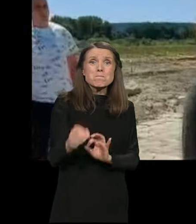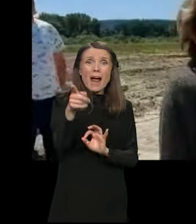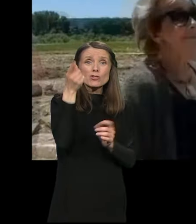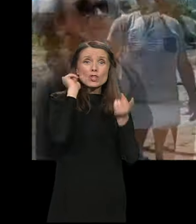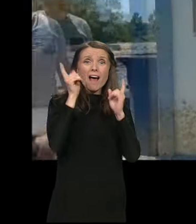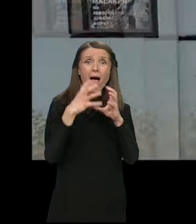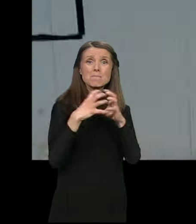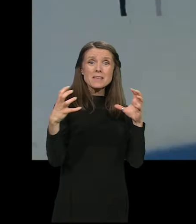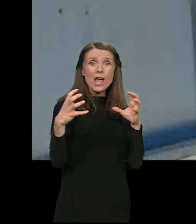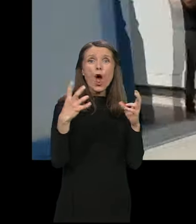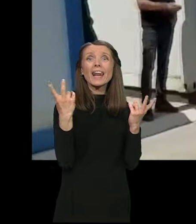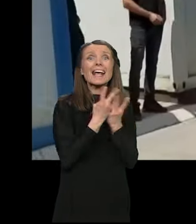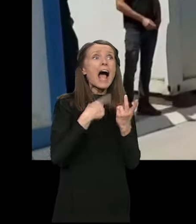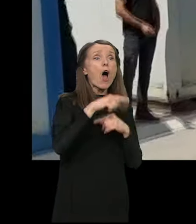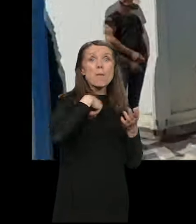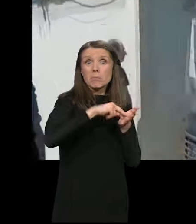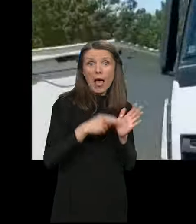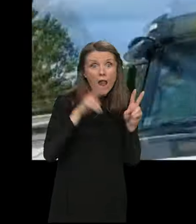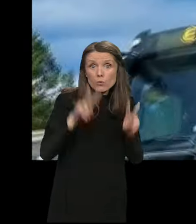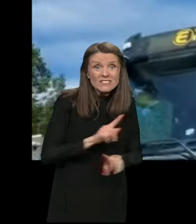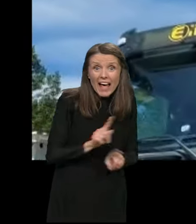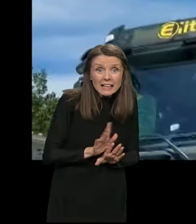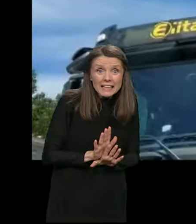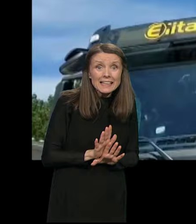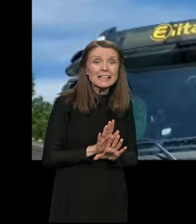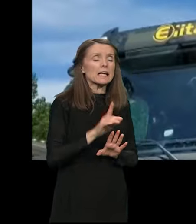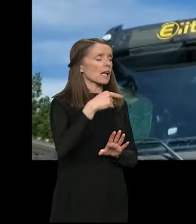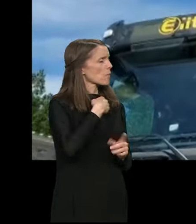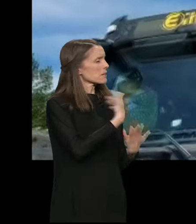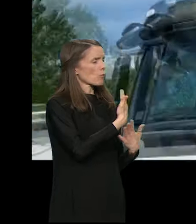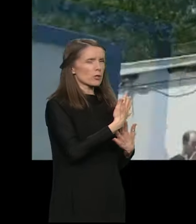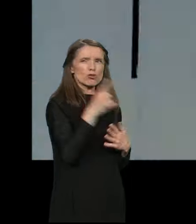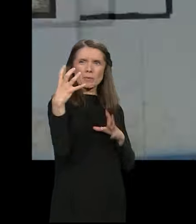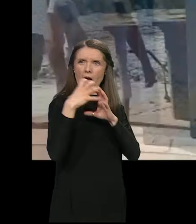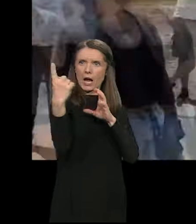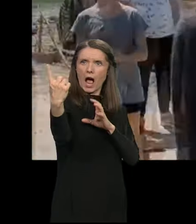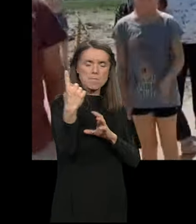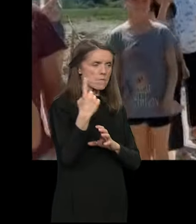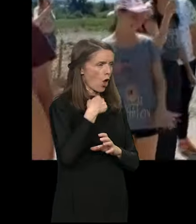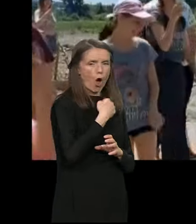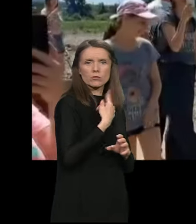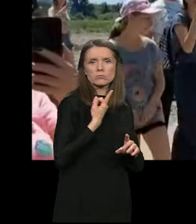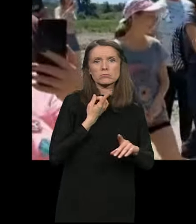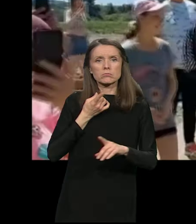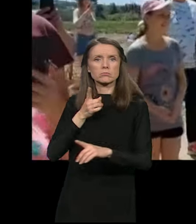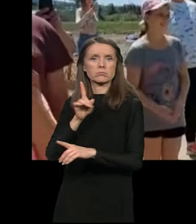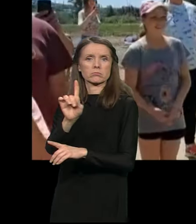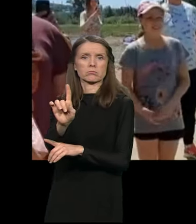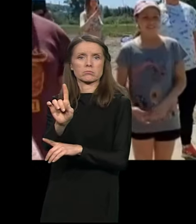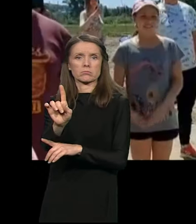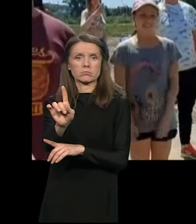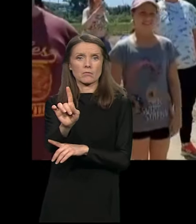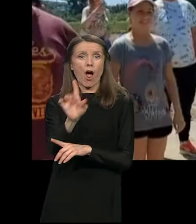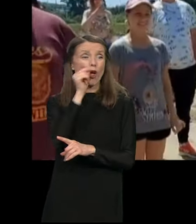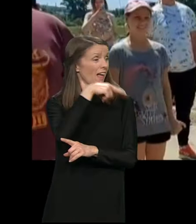je spontano bilo tako. Kaže, evo ga, ide kamion i ja krenem prema njemu i sad ovi ljudi, domaćini, da tako